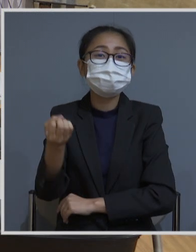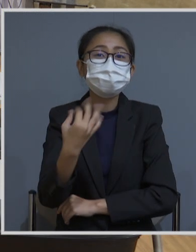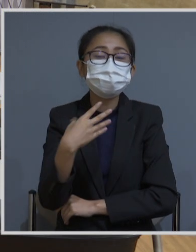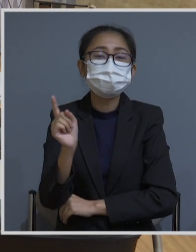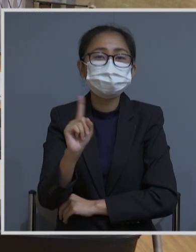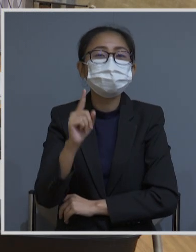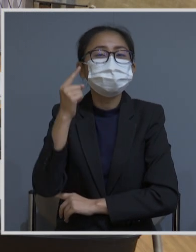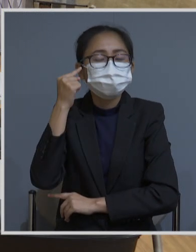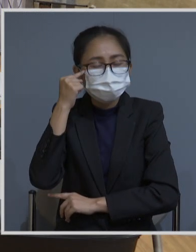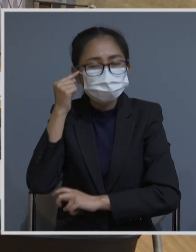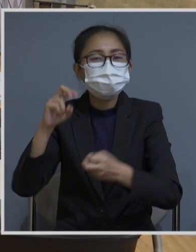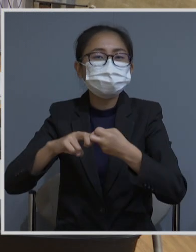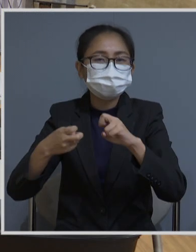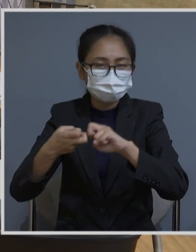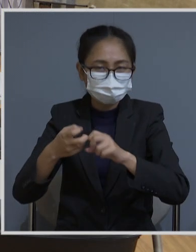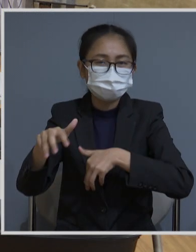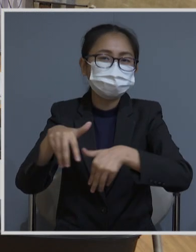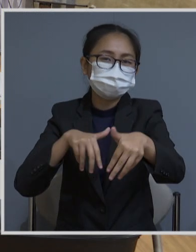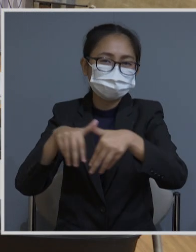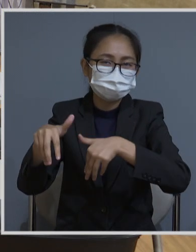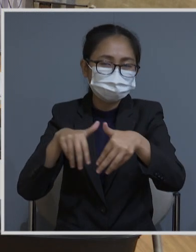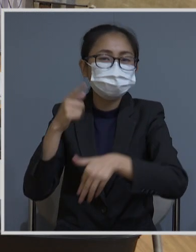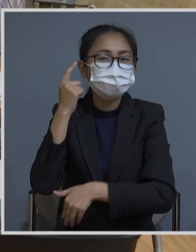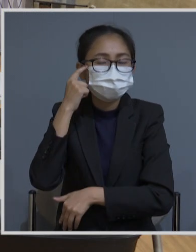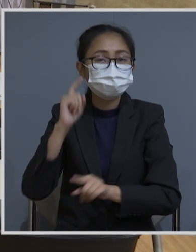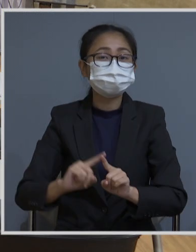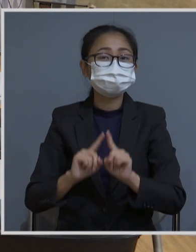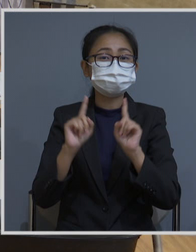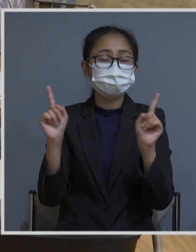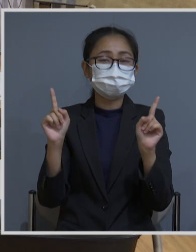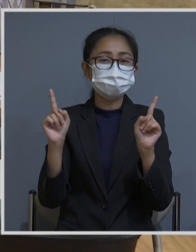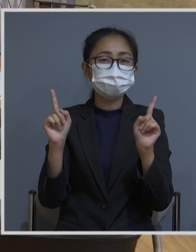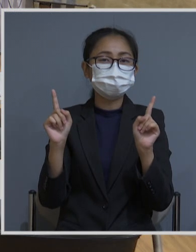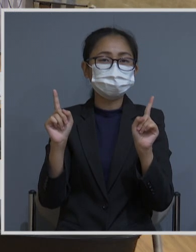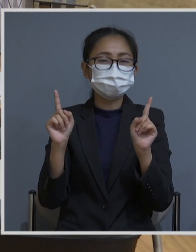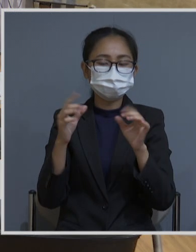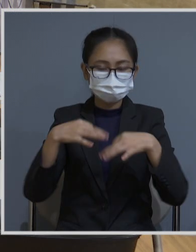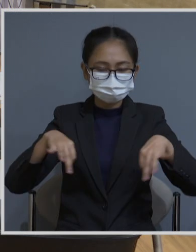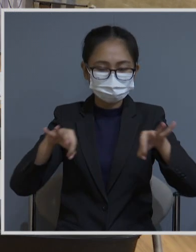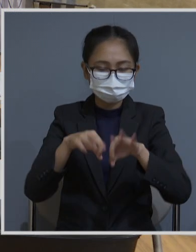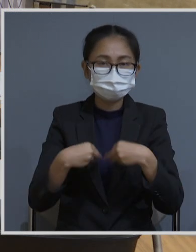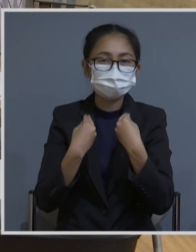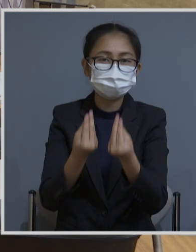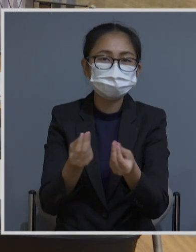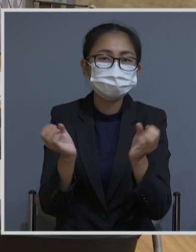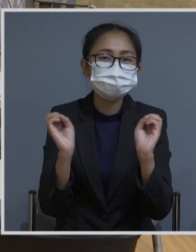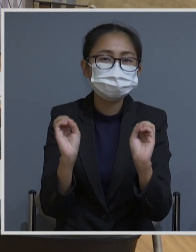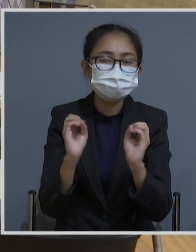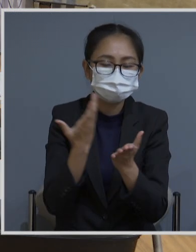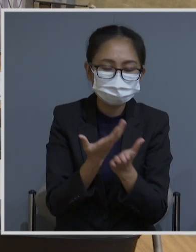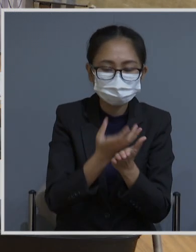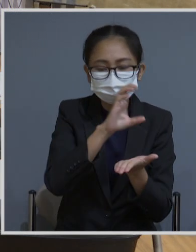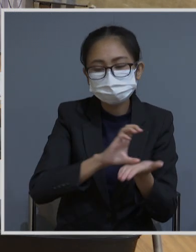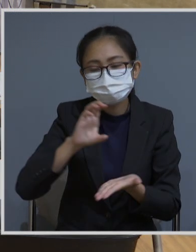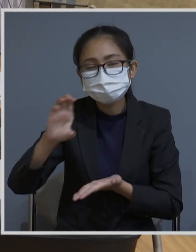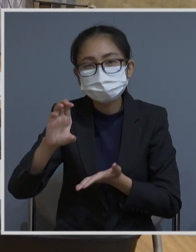รู้ประเด็นปัญหาของประชาชนนะครับแต่ว่าก็ไม่เคยให้ความสำคัญไม่ความใส่ใจเรื่องการจัดโง่มัน